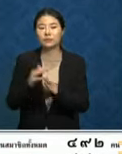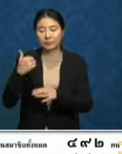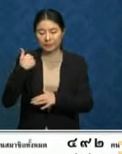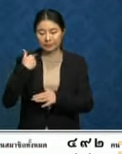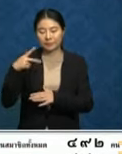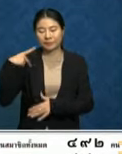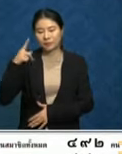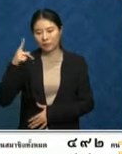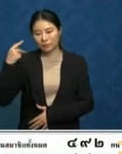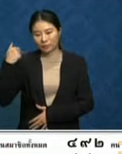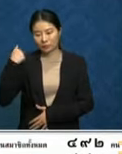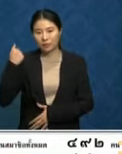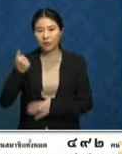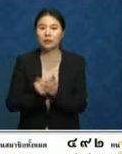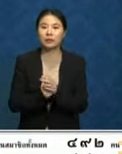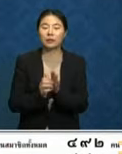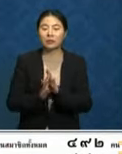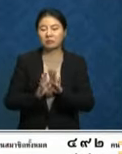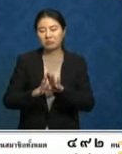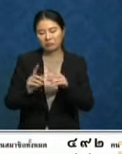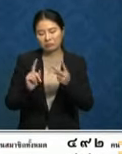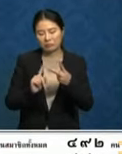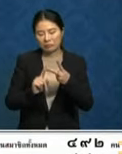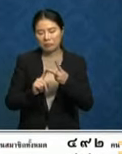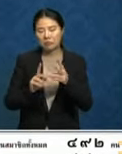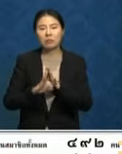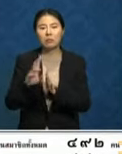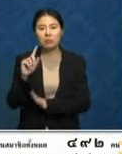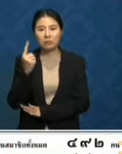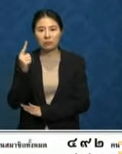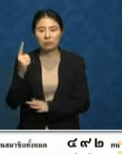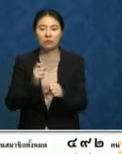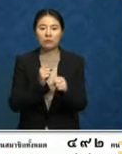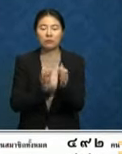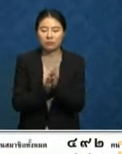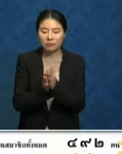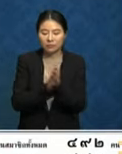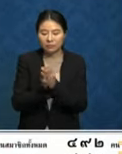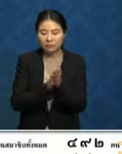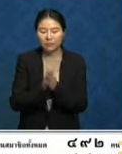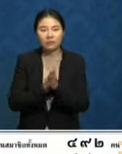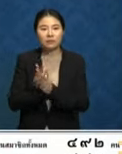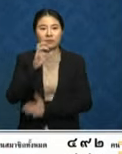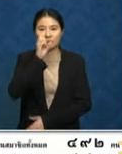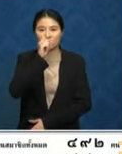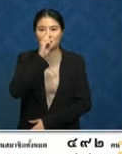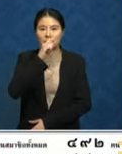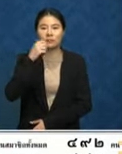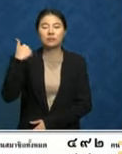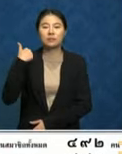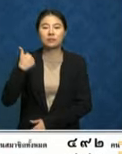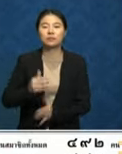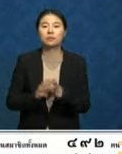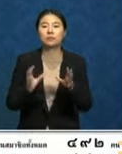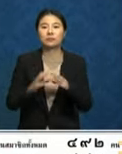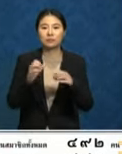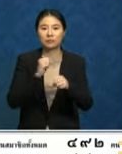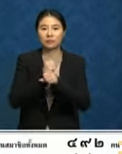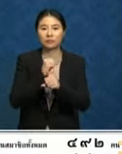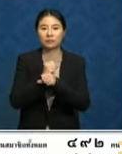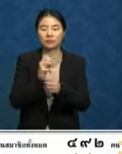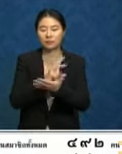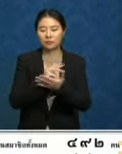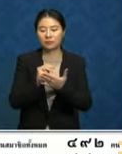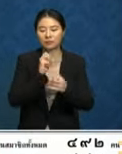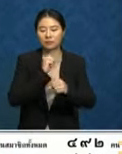และความท้าทายข้อดีแน่นอนผมได้กล่าวไปแล้วและเพื่อนสมาชิกก็ได้พูดกันไปแล้วว่าหน่วยงานมหาวิทยาลัยจะมีความ